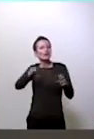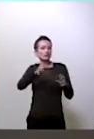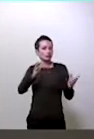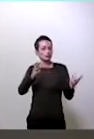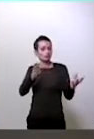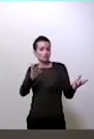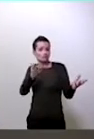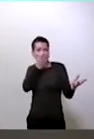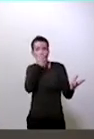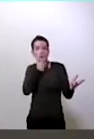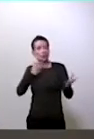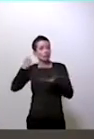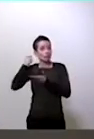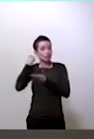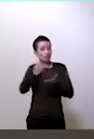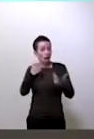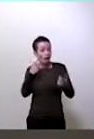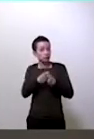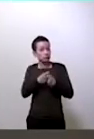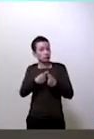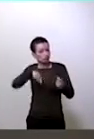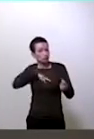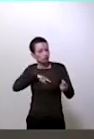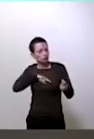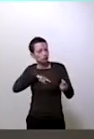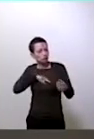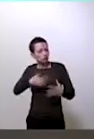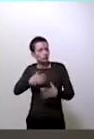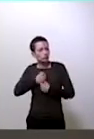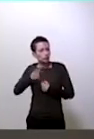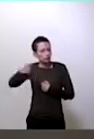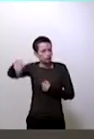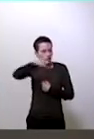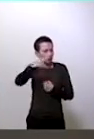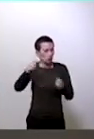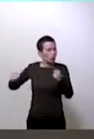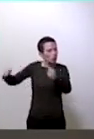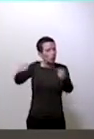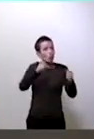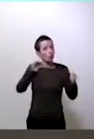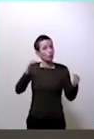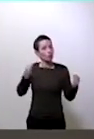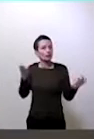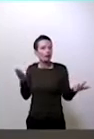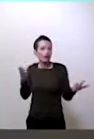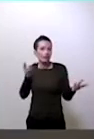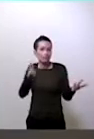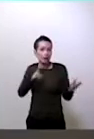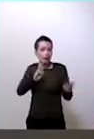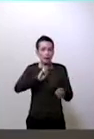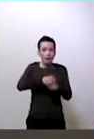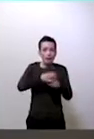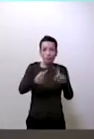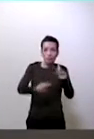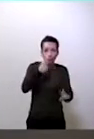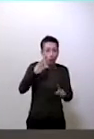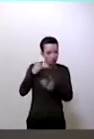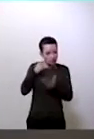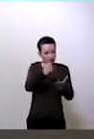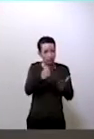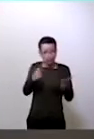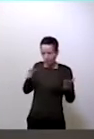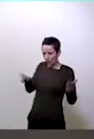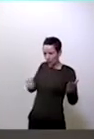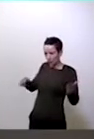de beauté patrimoniale que nous partageons tous. Mais il n'y a pas que la pierre, la nature est aussi notre patrimoine. Il